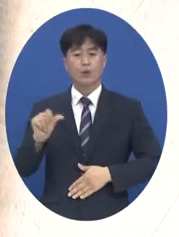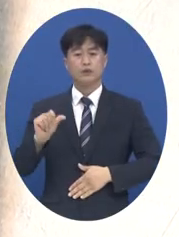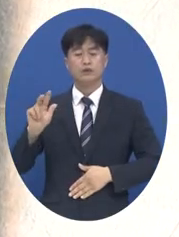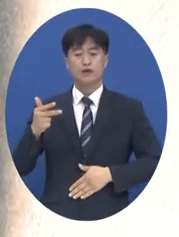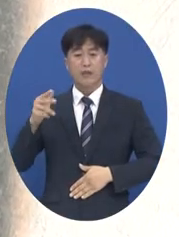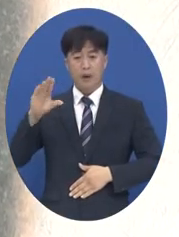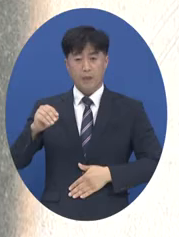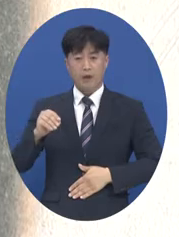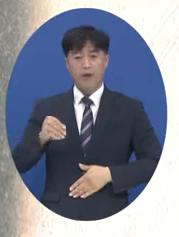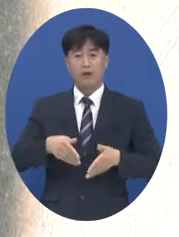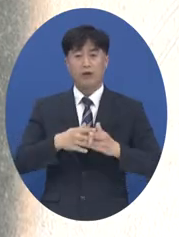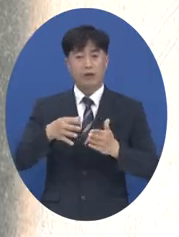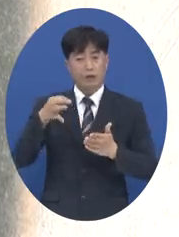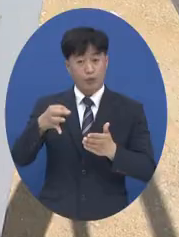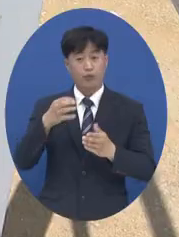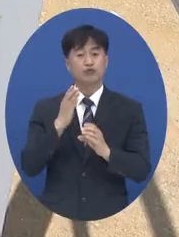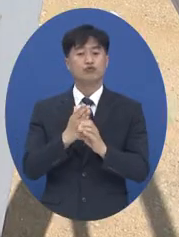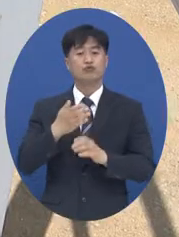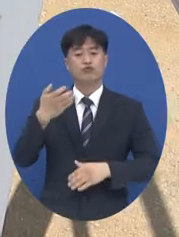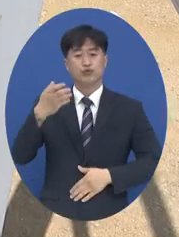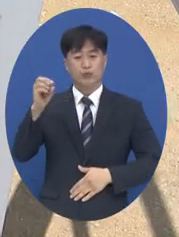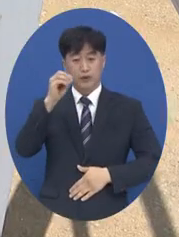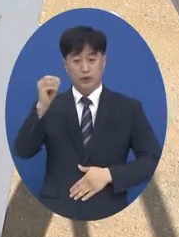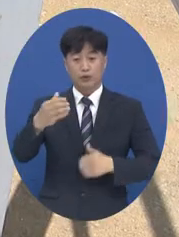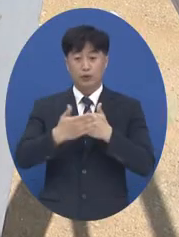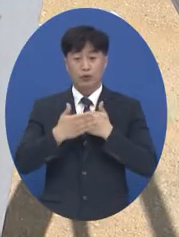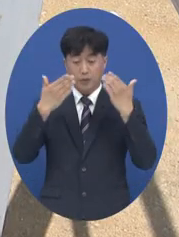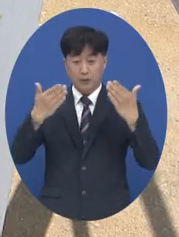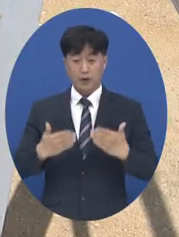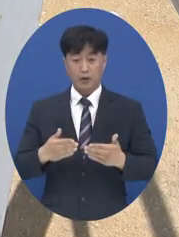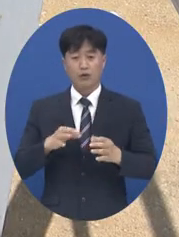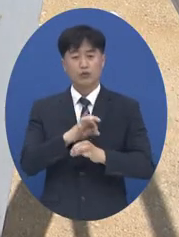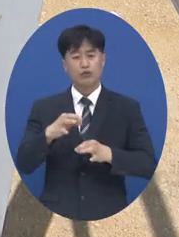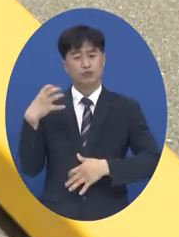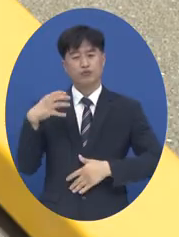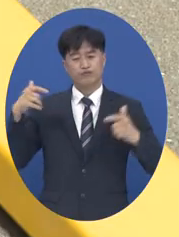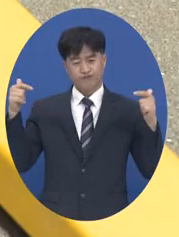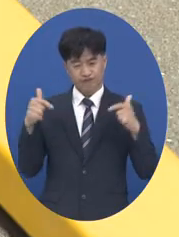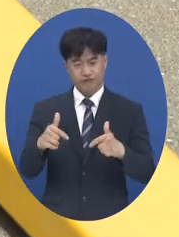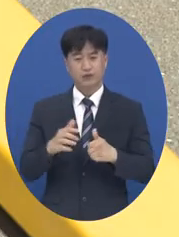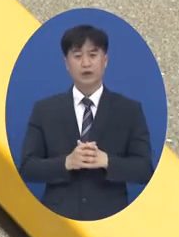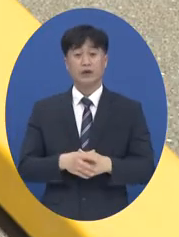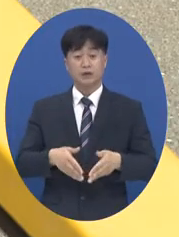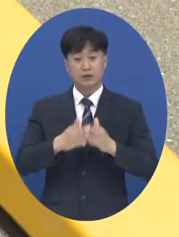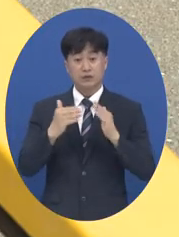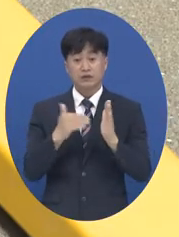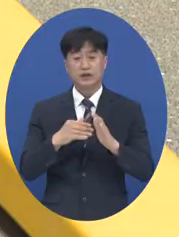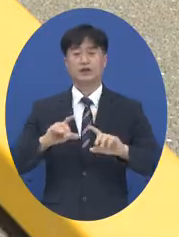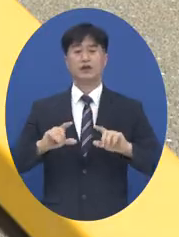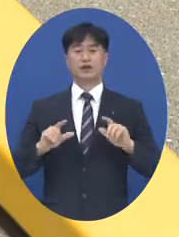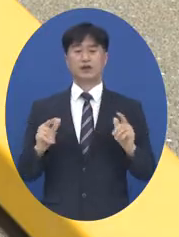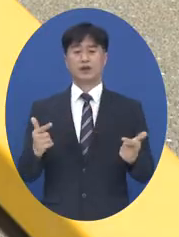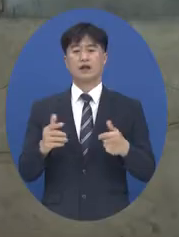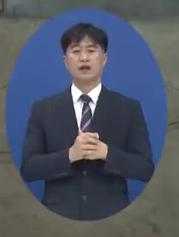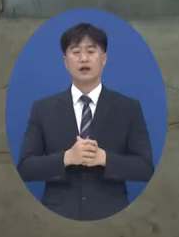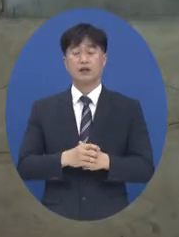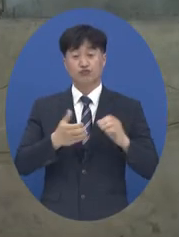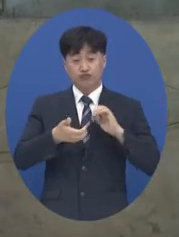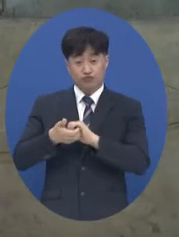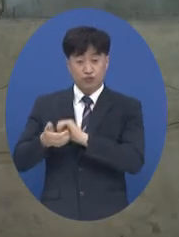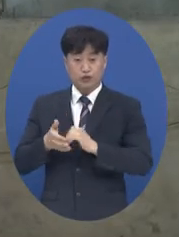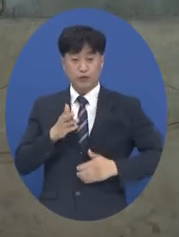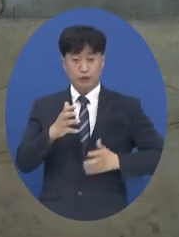원에 달하는 설치비 중 90%를 지원받아 경제적인 부담을 낮췄습니다. 설치만으로 끝나는 것이 아니라